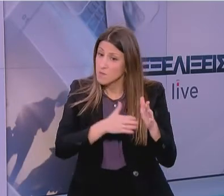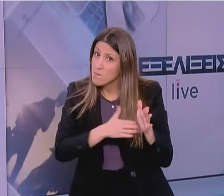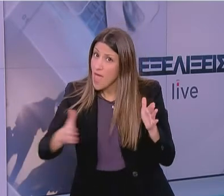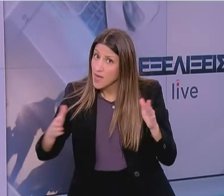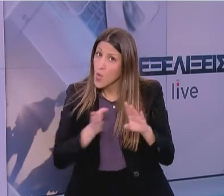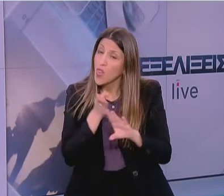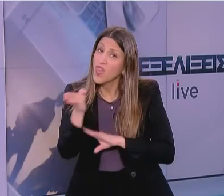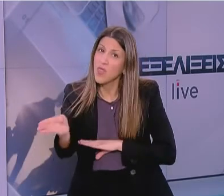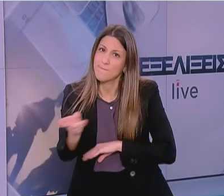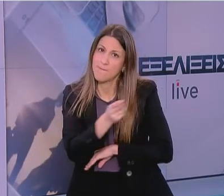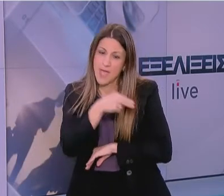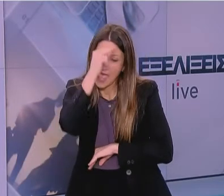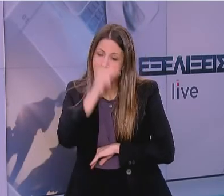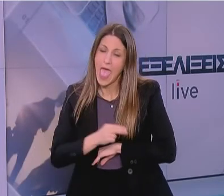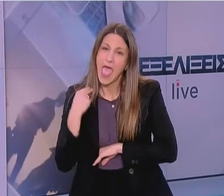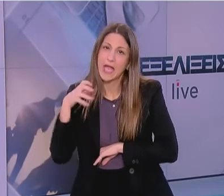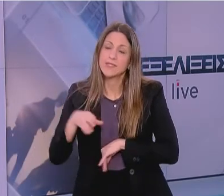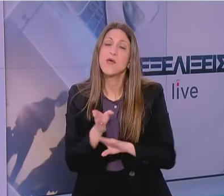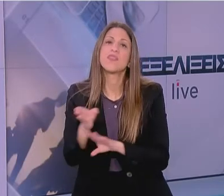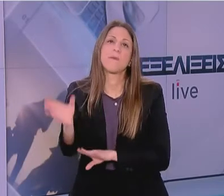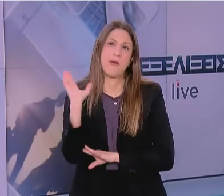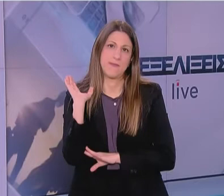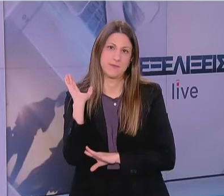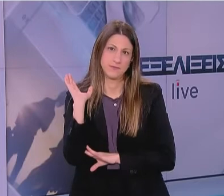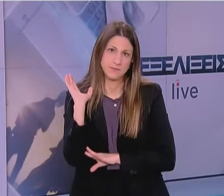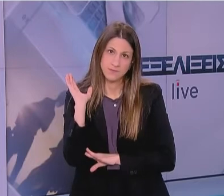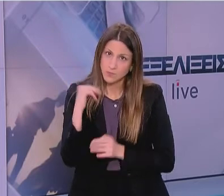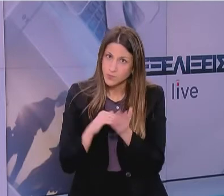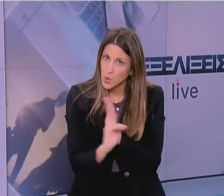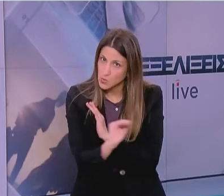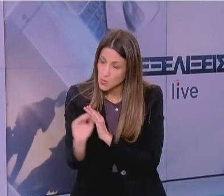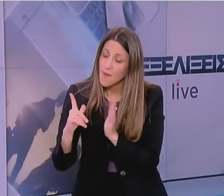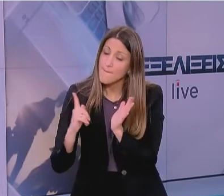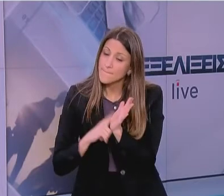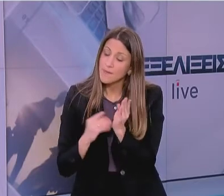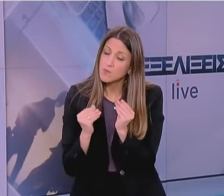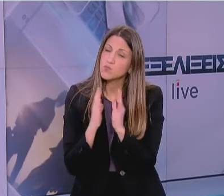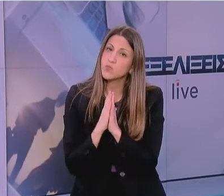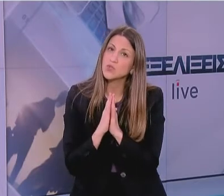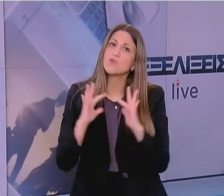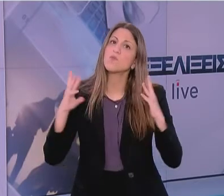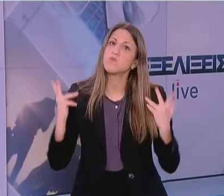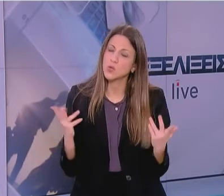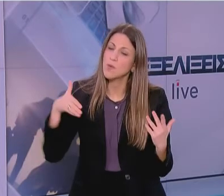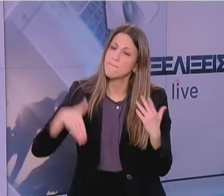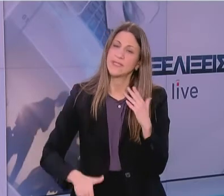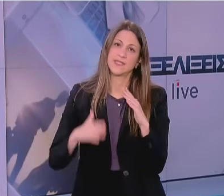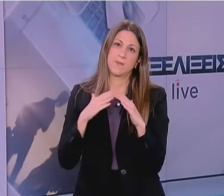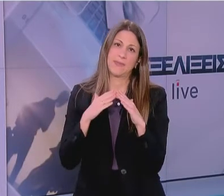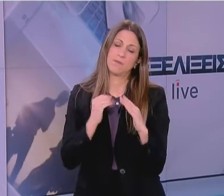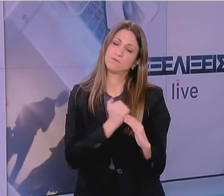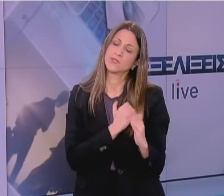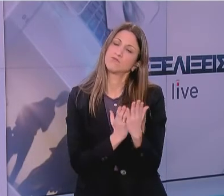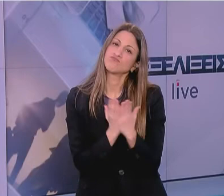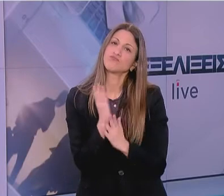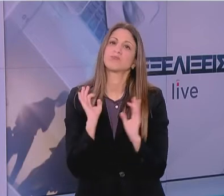για χάρη των αδελφών τους. Ας ακολουθήσουμε όλη την προτροπή της. Φέτος, ας προσευχηθούμε όλοι από τα σπίτια μας. Όσον